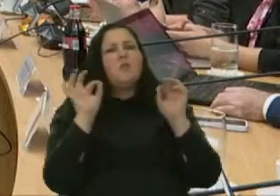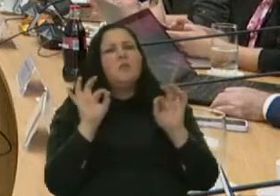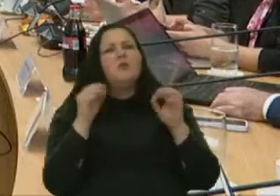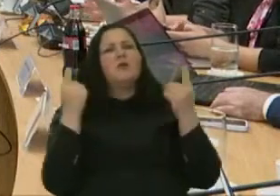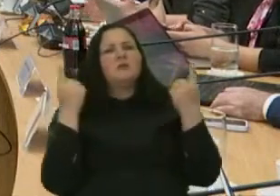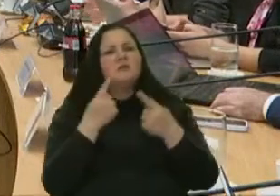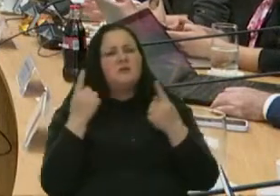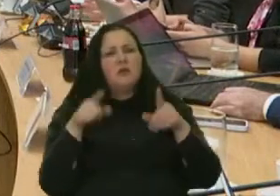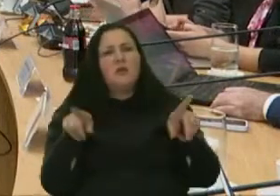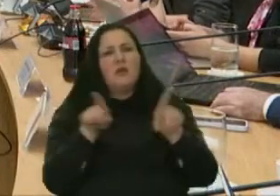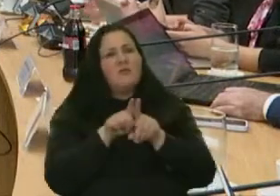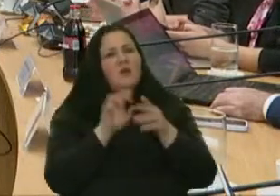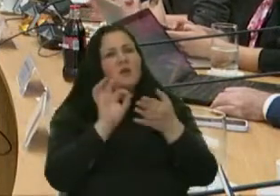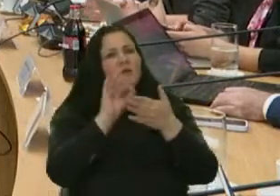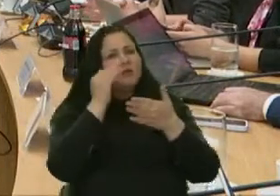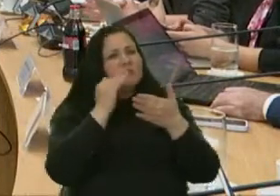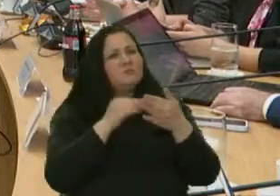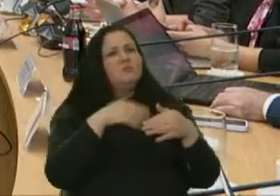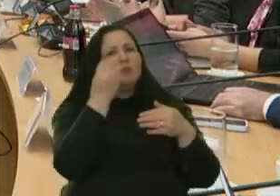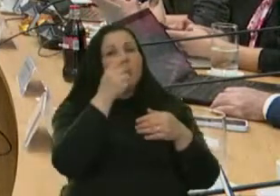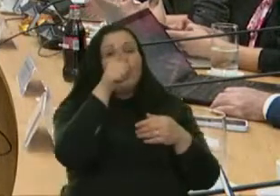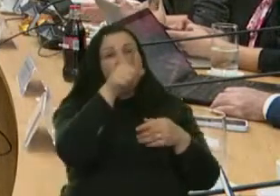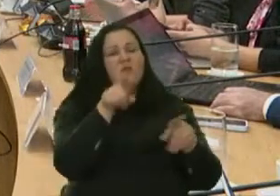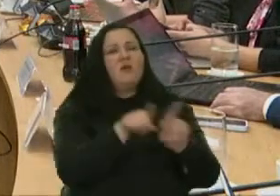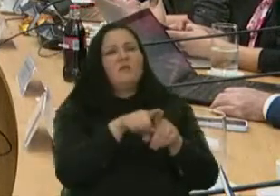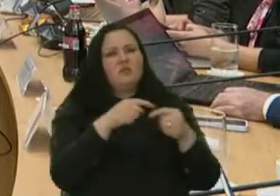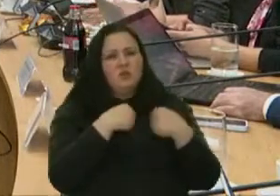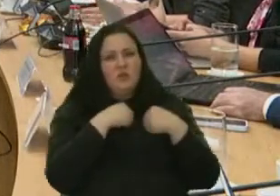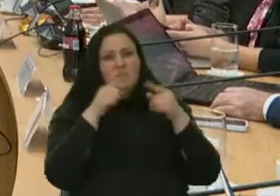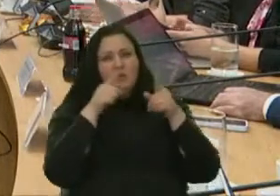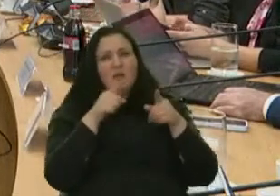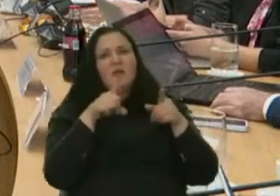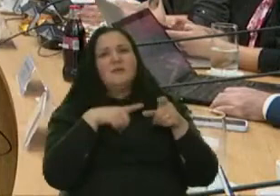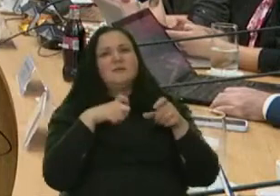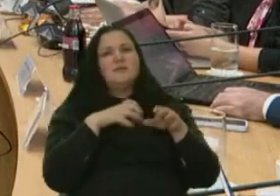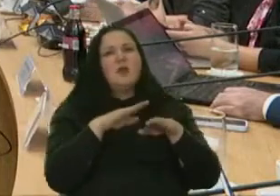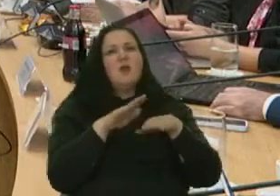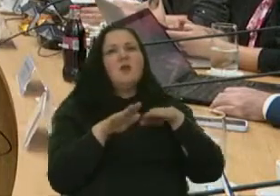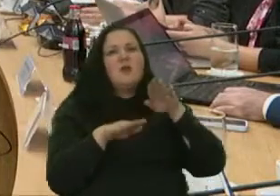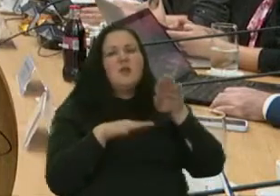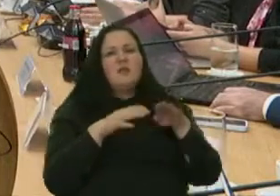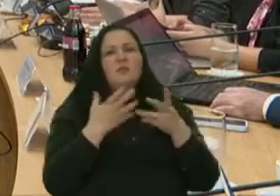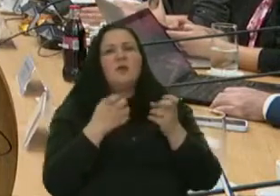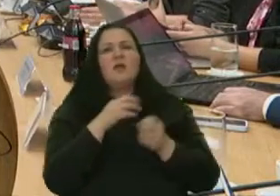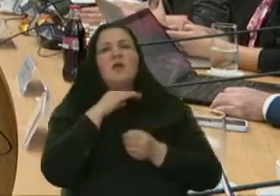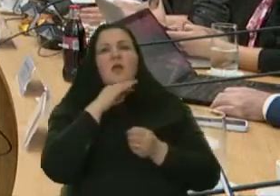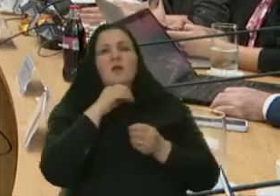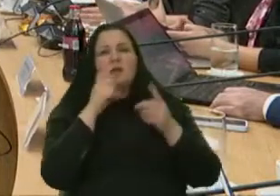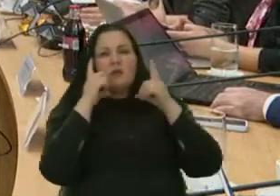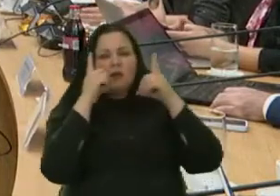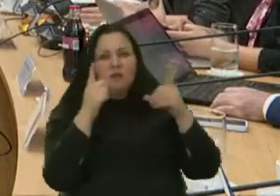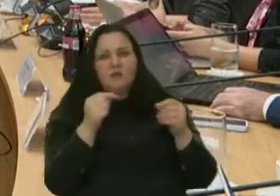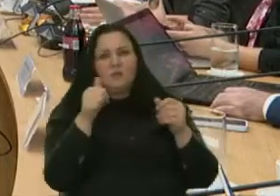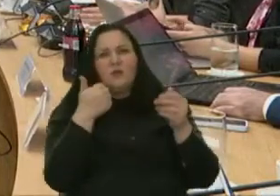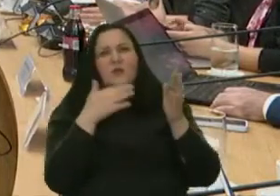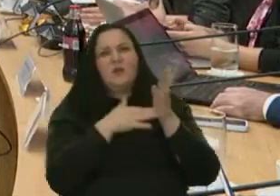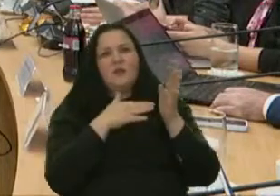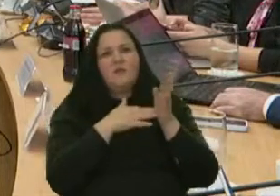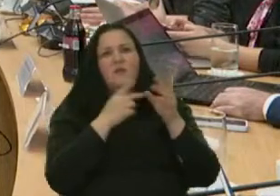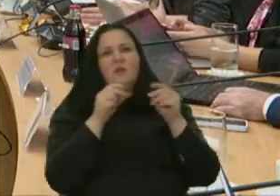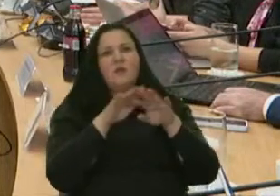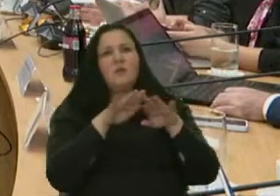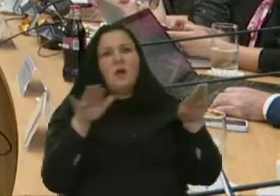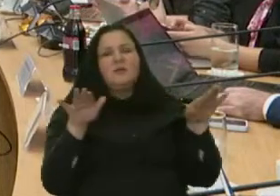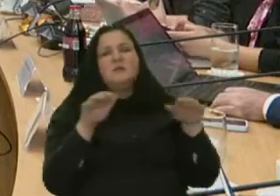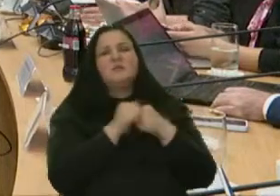la fel cum v au scris și dumneavoastră ne au scris și nouă că ăsta este ritmul în care administrația răspunde unei nevoi de